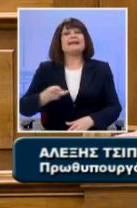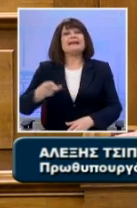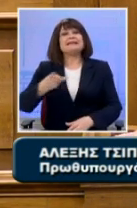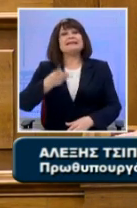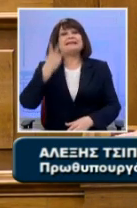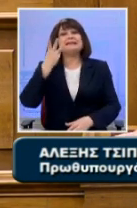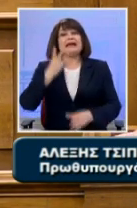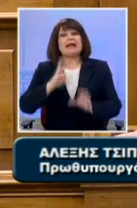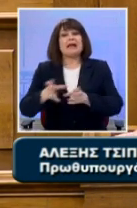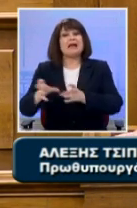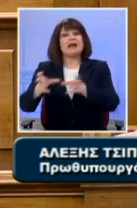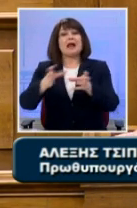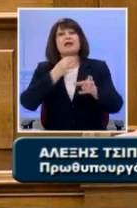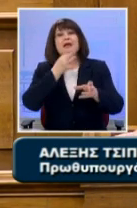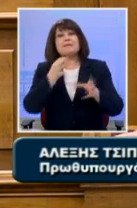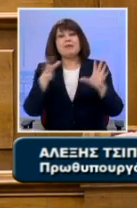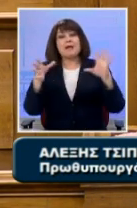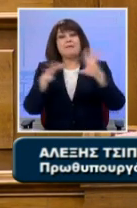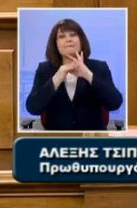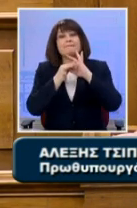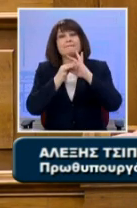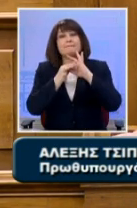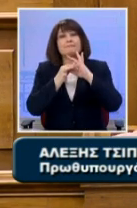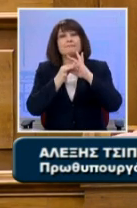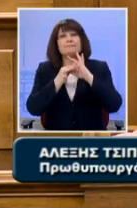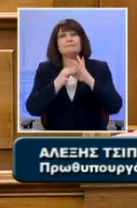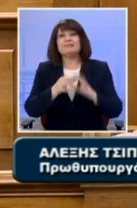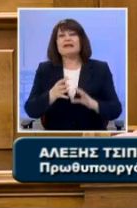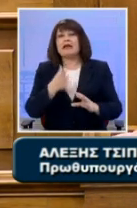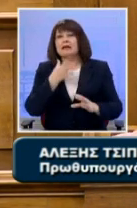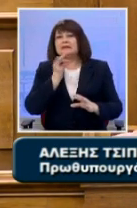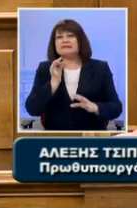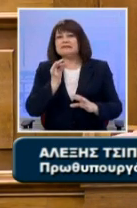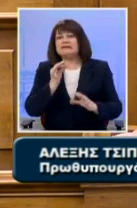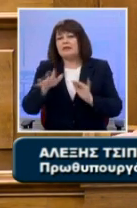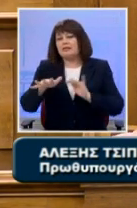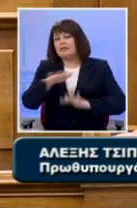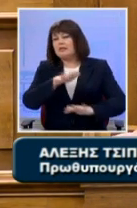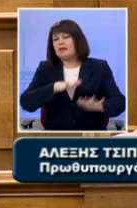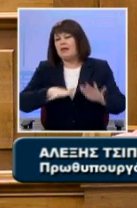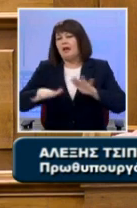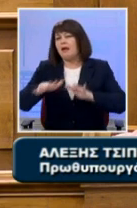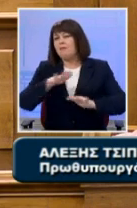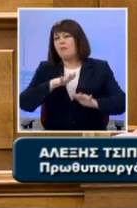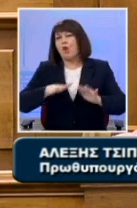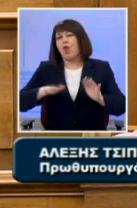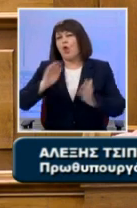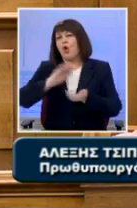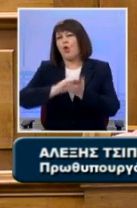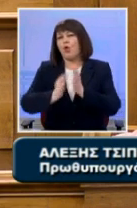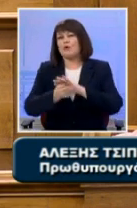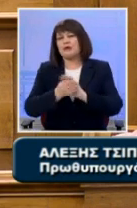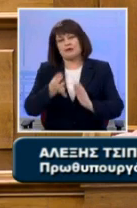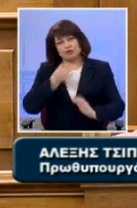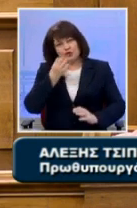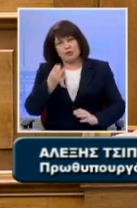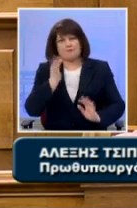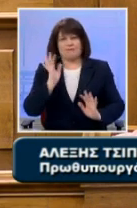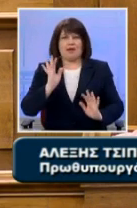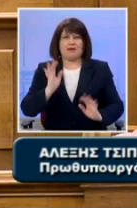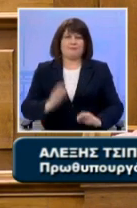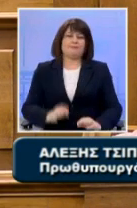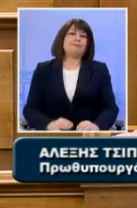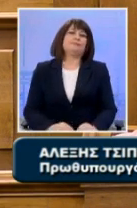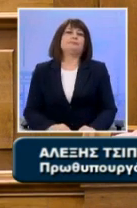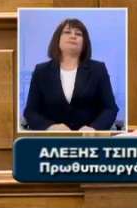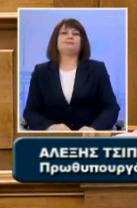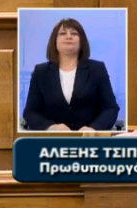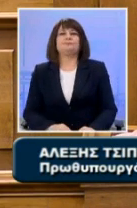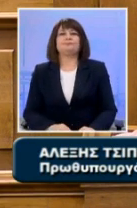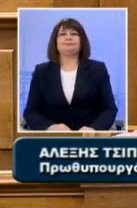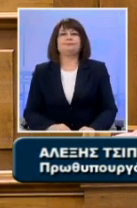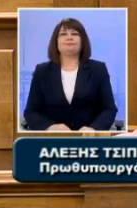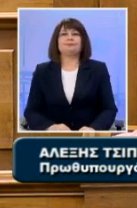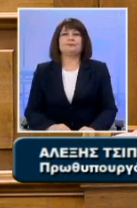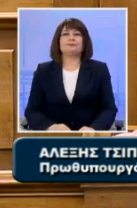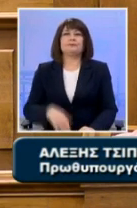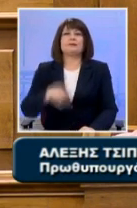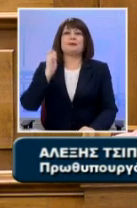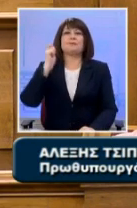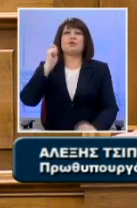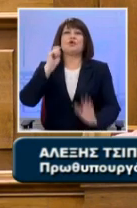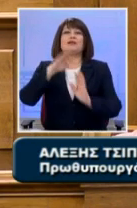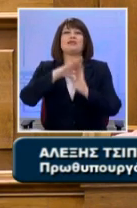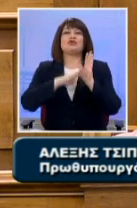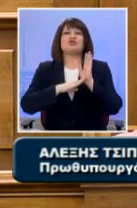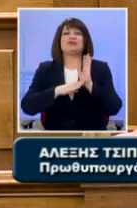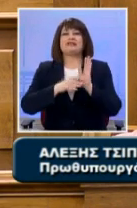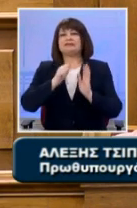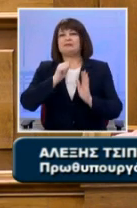τόπο. Το τρίγωνο της αμαρτίας είχε ως μία κορυφή ένα πολιτικό σύστημα σάπιο,